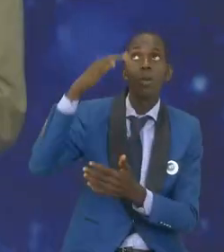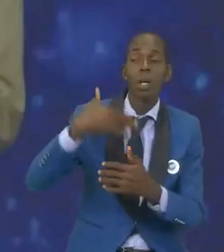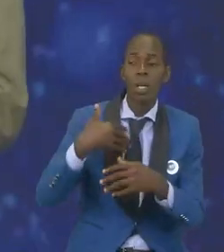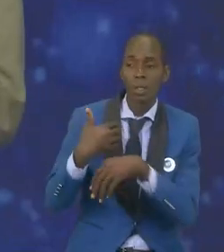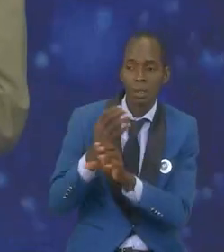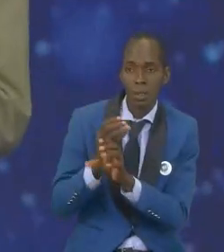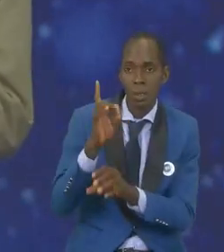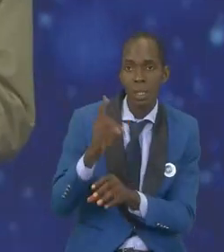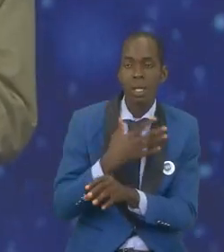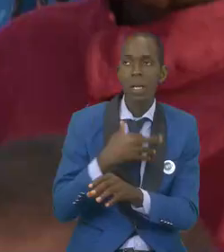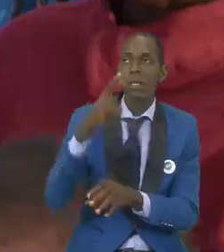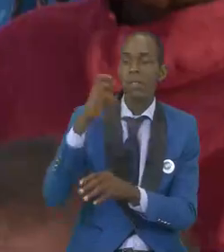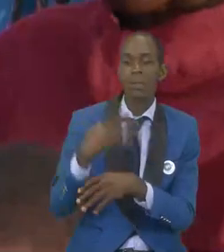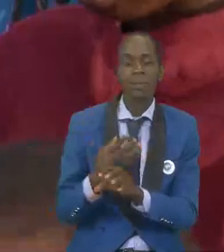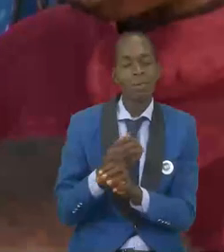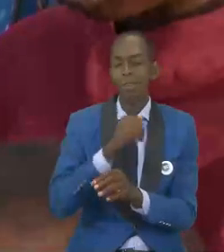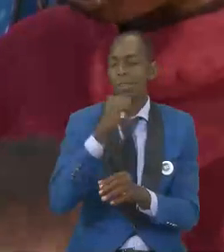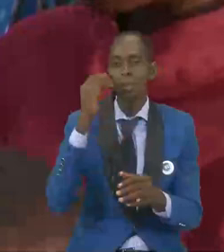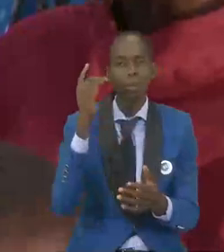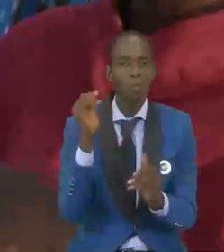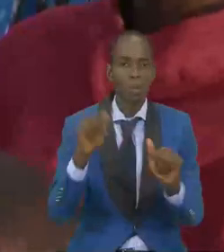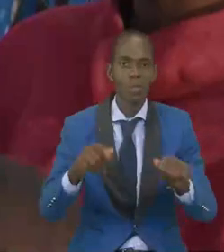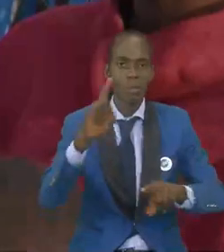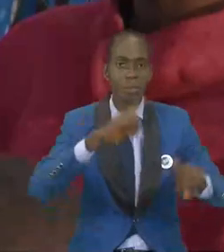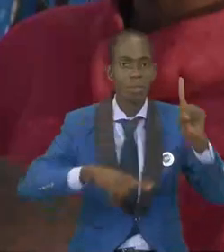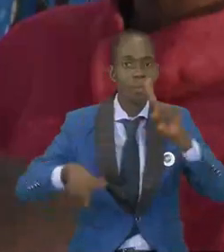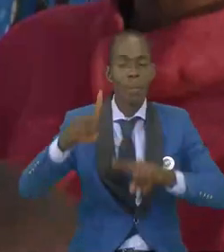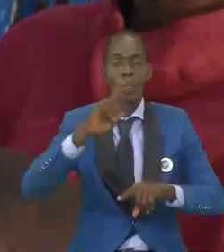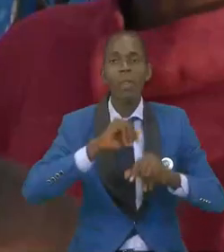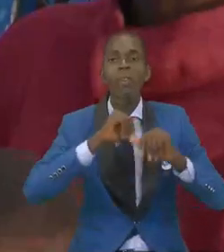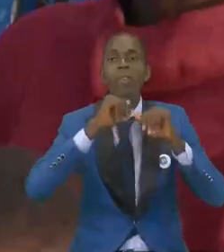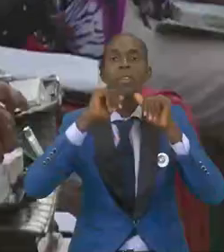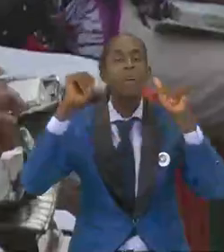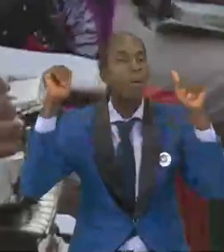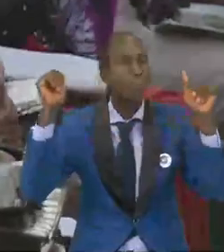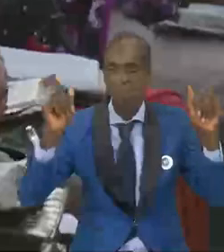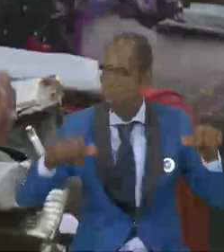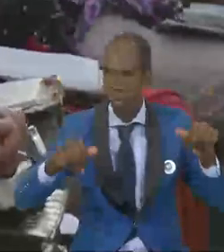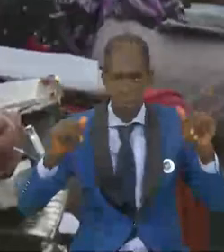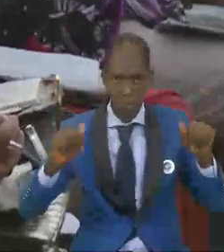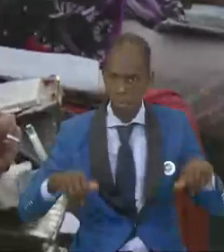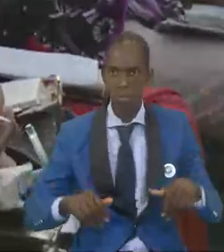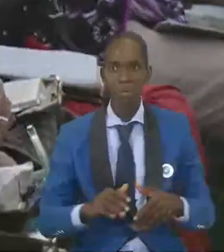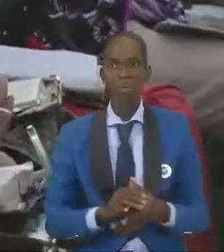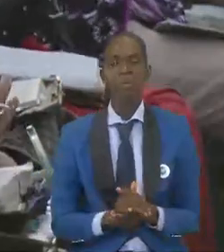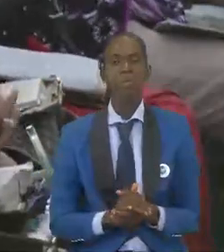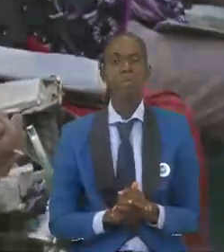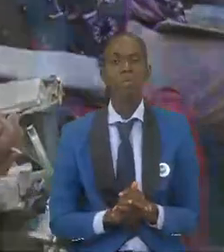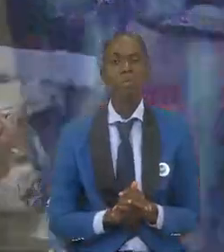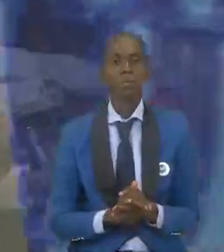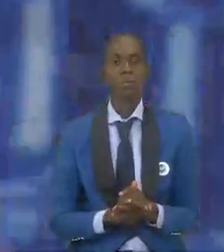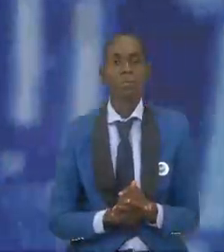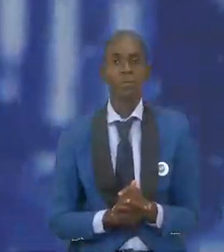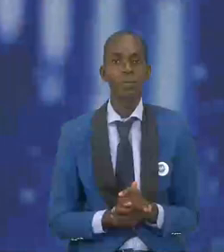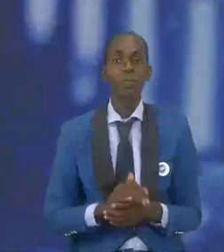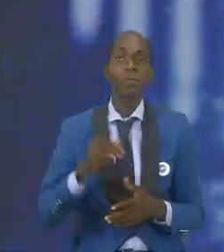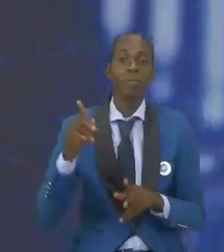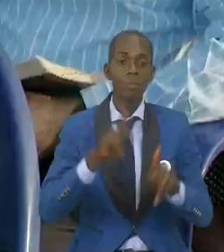fils que Dieu a créé et recréer impossible cris